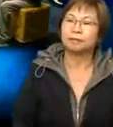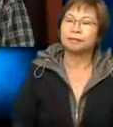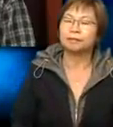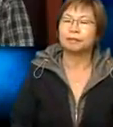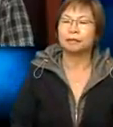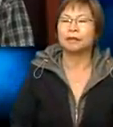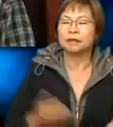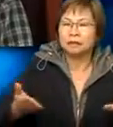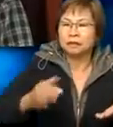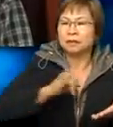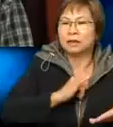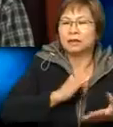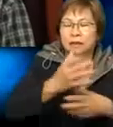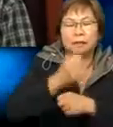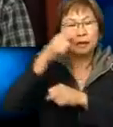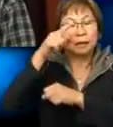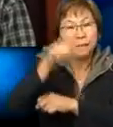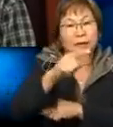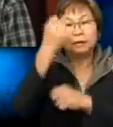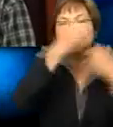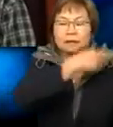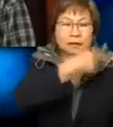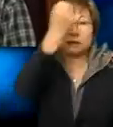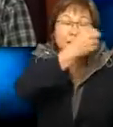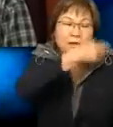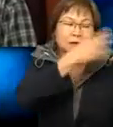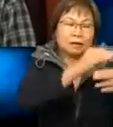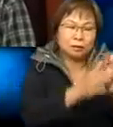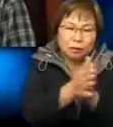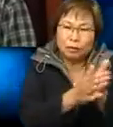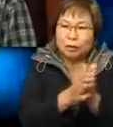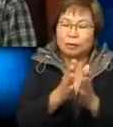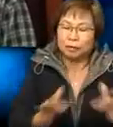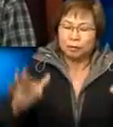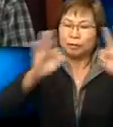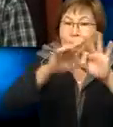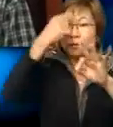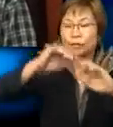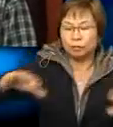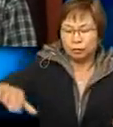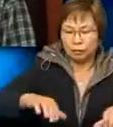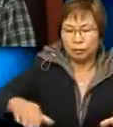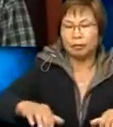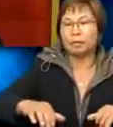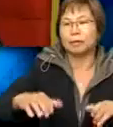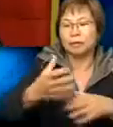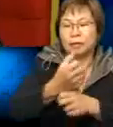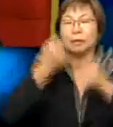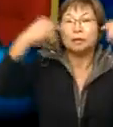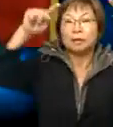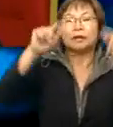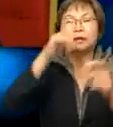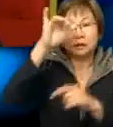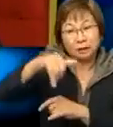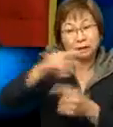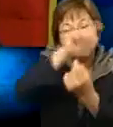dulu? Di sini, saya dapat lihat sikap, tanggungjawab dan bersungguh-sungguh adalah penting bagi membina kejayaan. Ya,